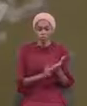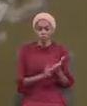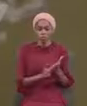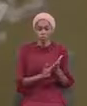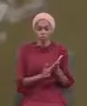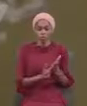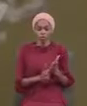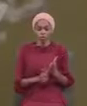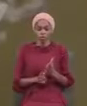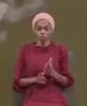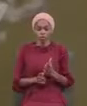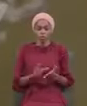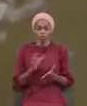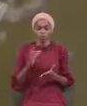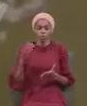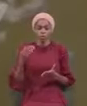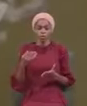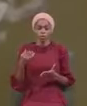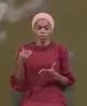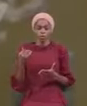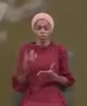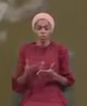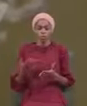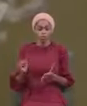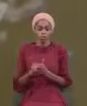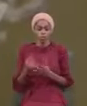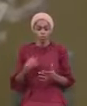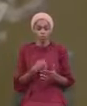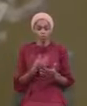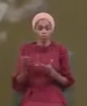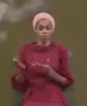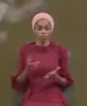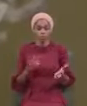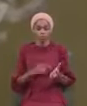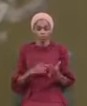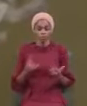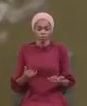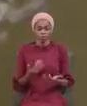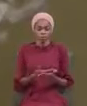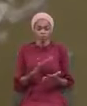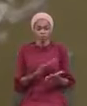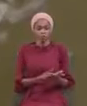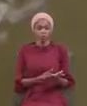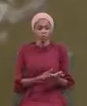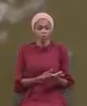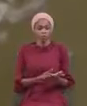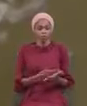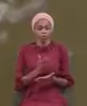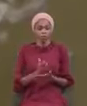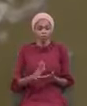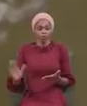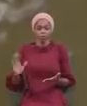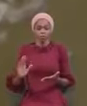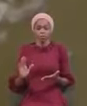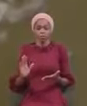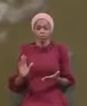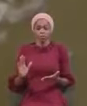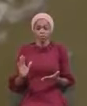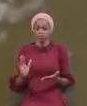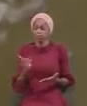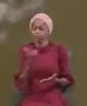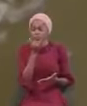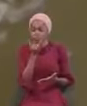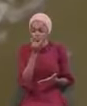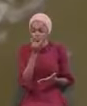quel violé la loi du sabbat et a fait ce qu'il veut c'était